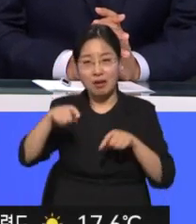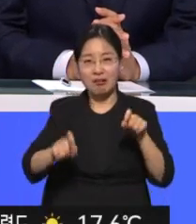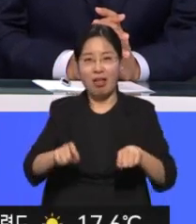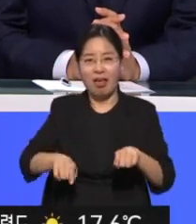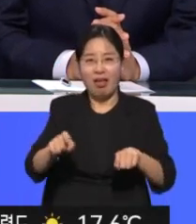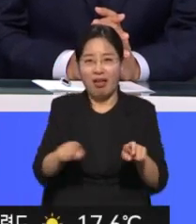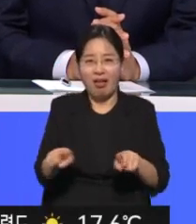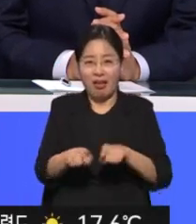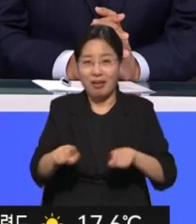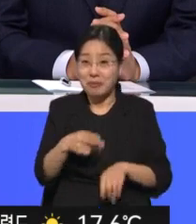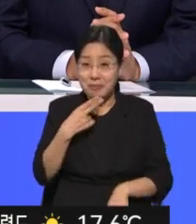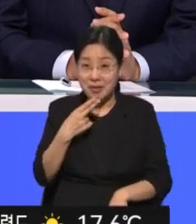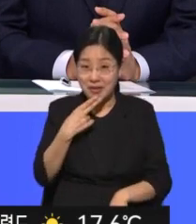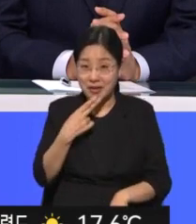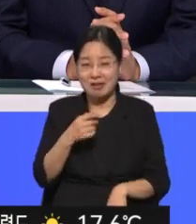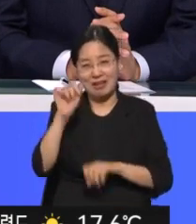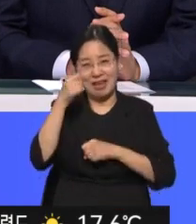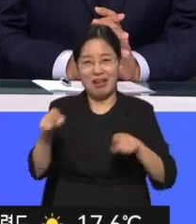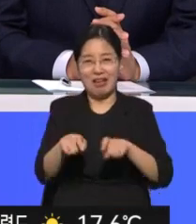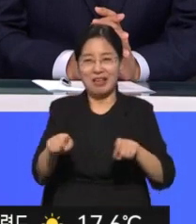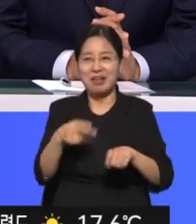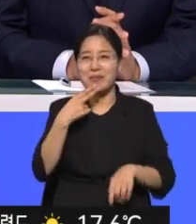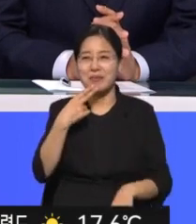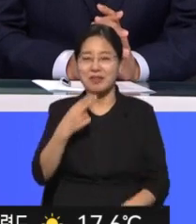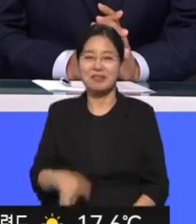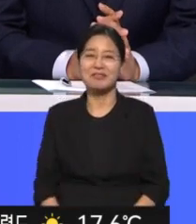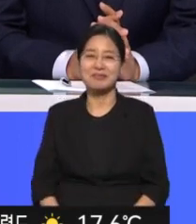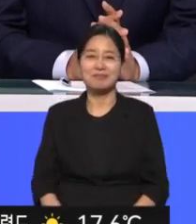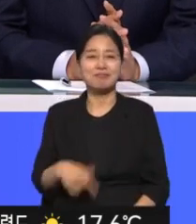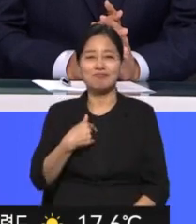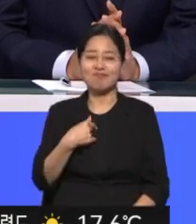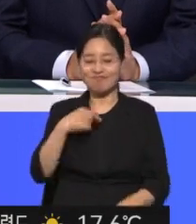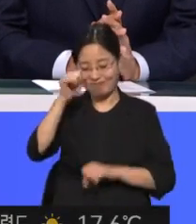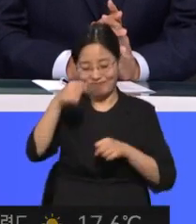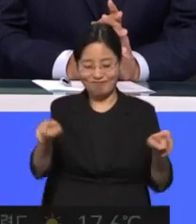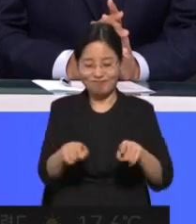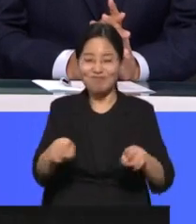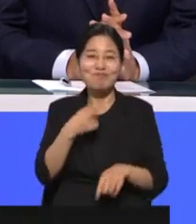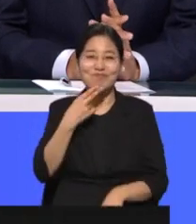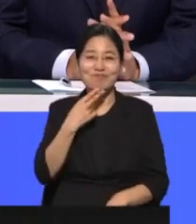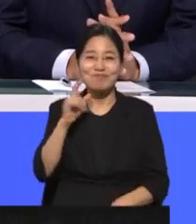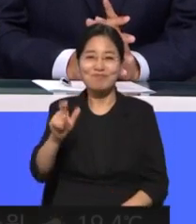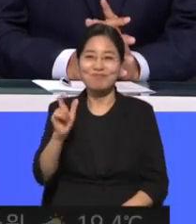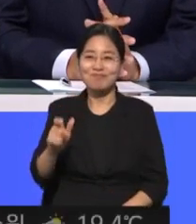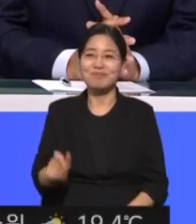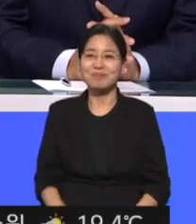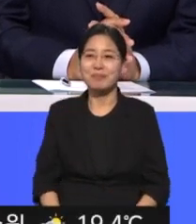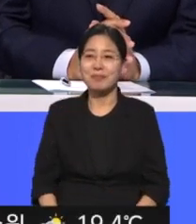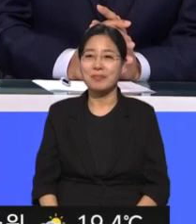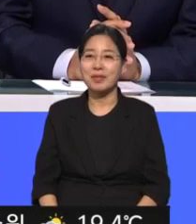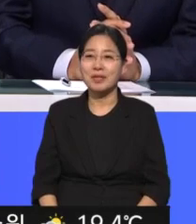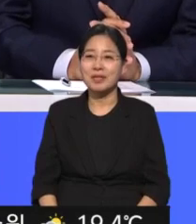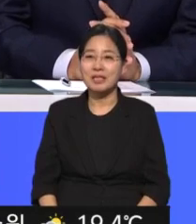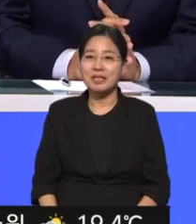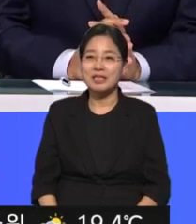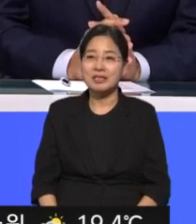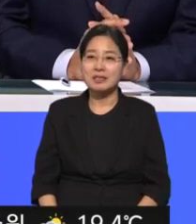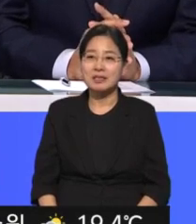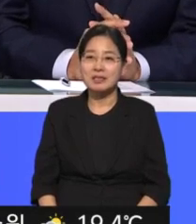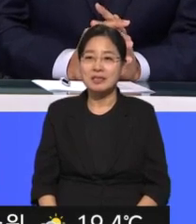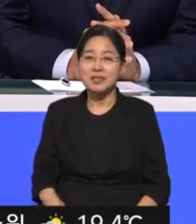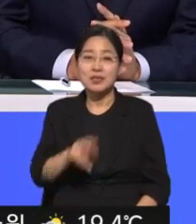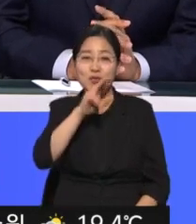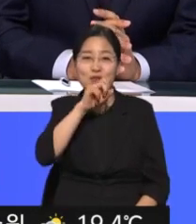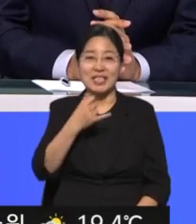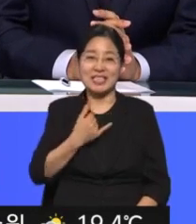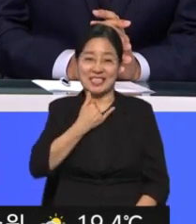않나요? 다리를 같이 얘기해 주셨어요. 박모 의원님은 자주 떠시는 걸 제가 목격했는데 저는 아닙니다. 예. 예, 박모님은 예. 그다음에